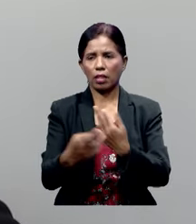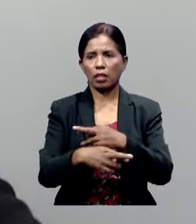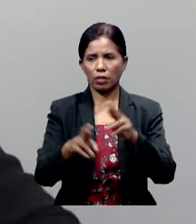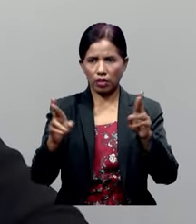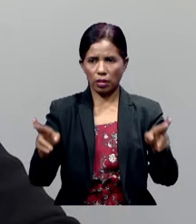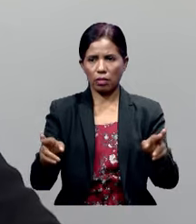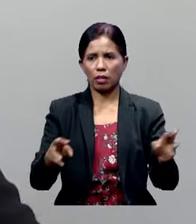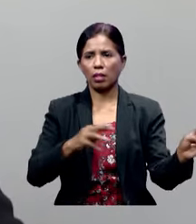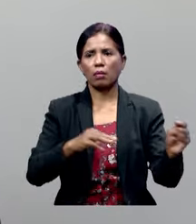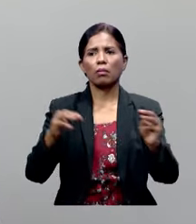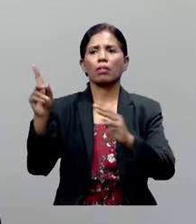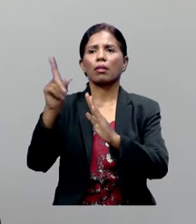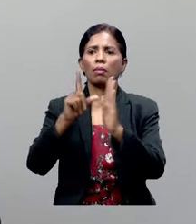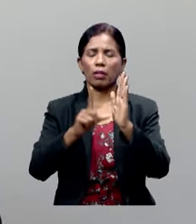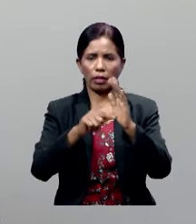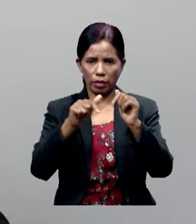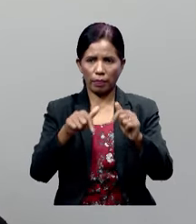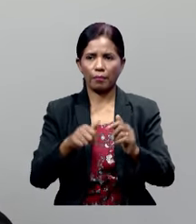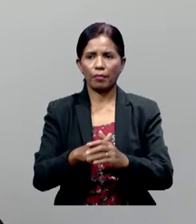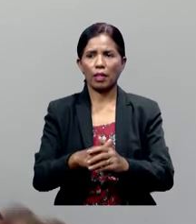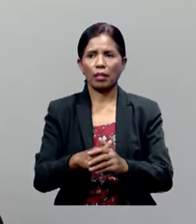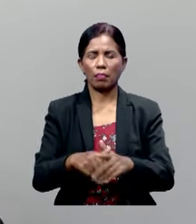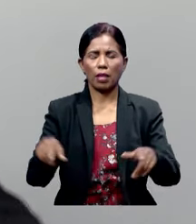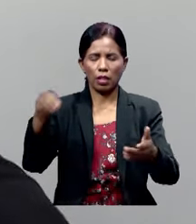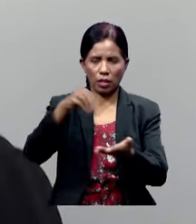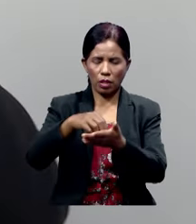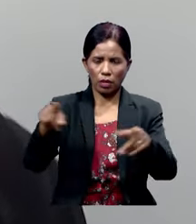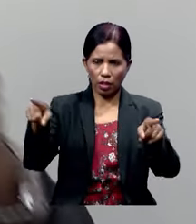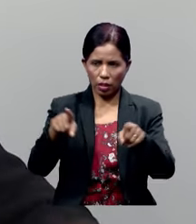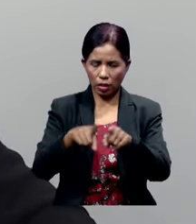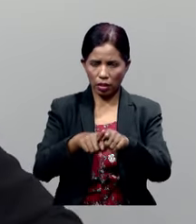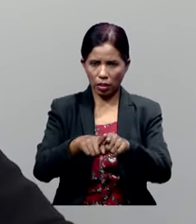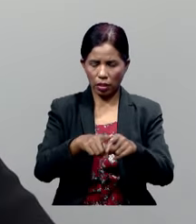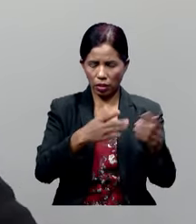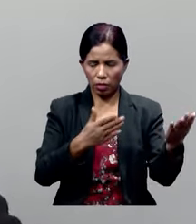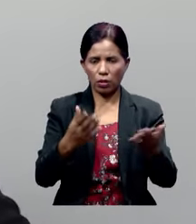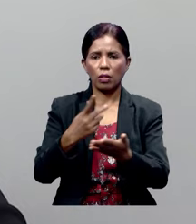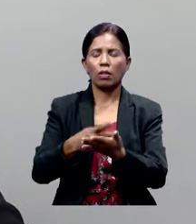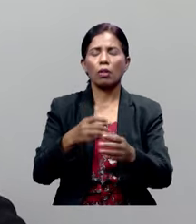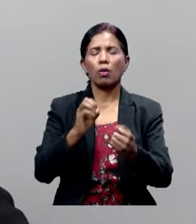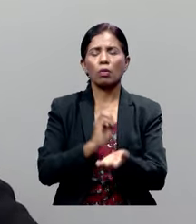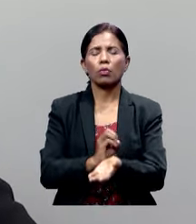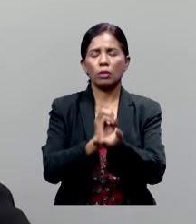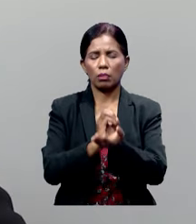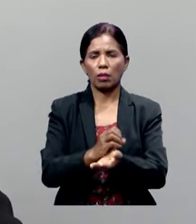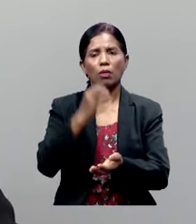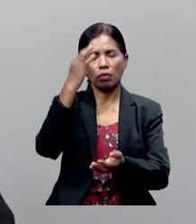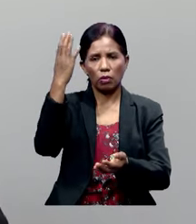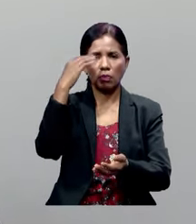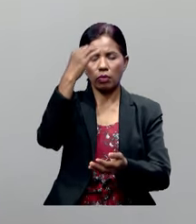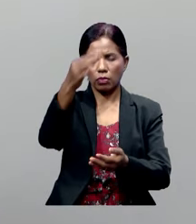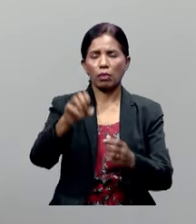halo alterasaun balei ne para ajusta ho situasi aktual ya to projeta kusi bawing halusa pa itla bel tobar ho regime ida